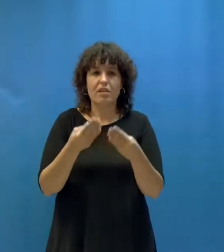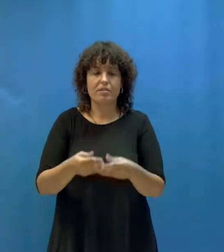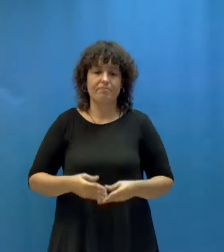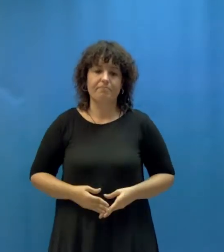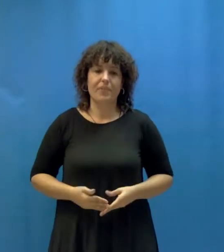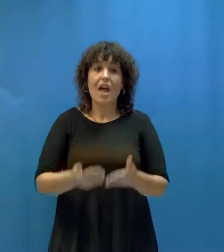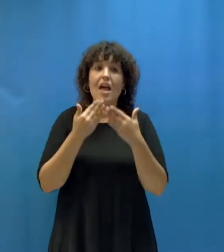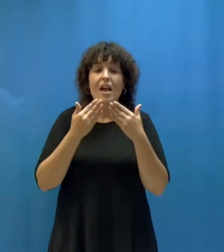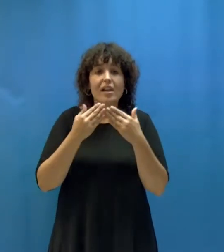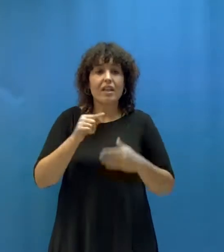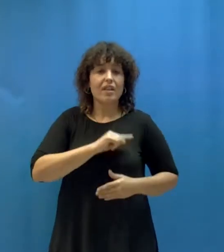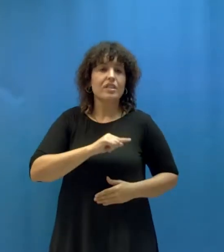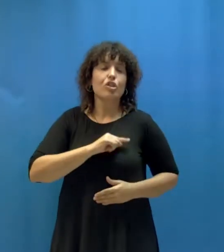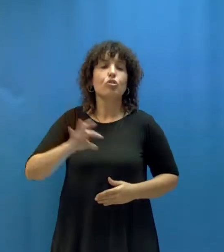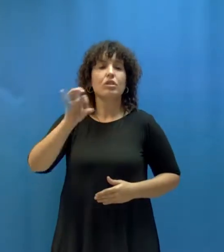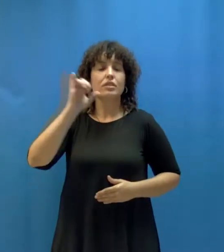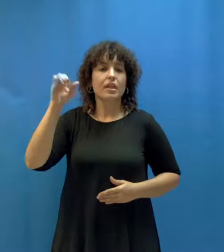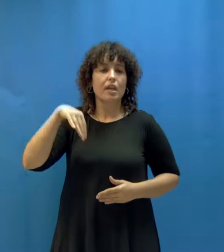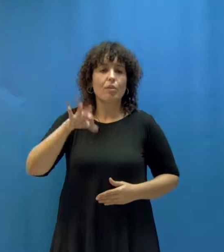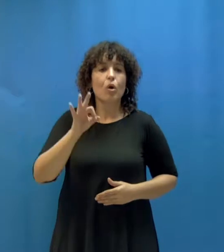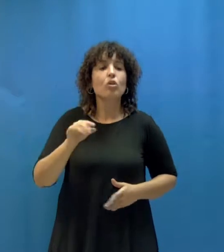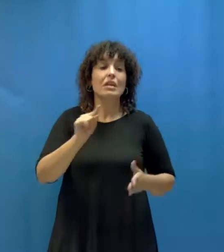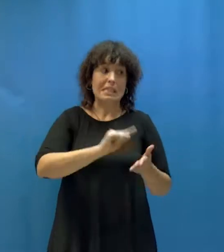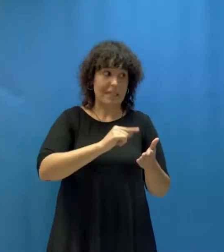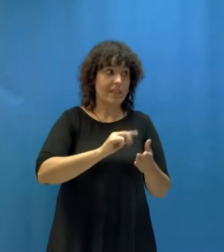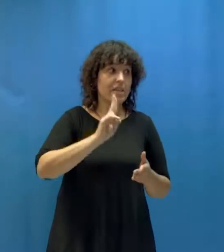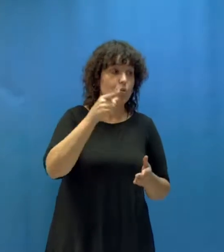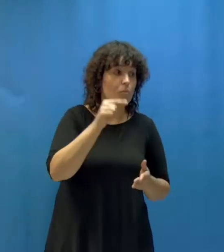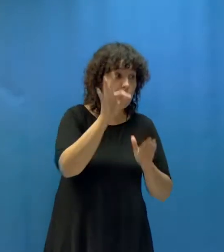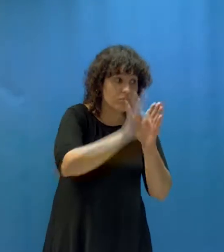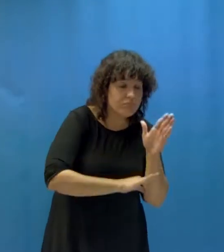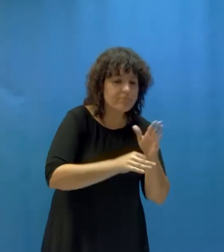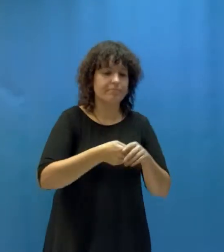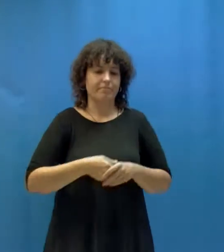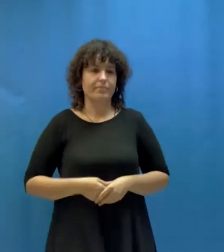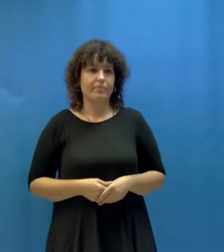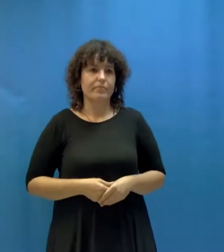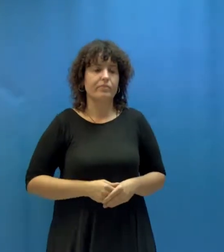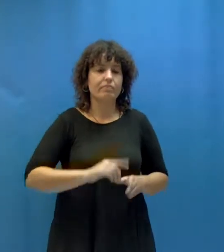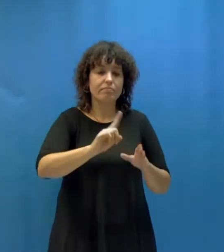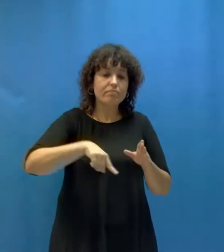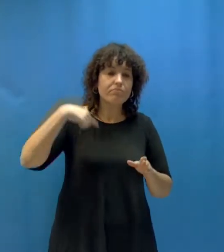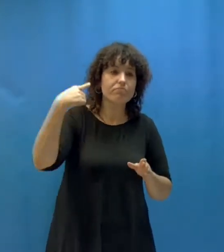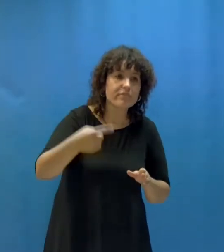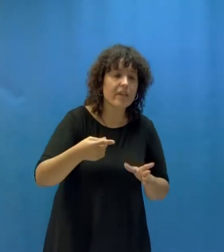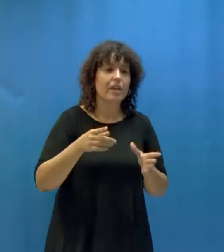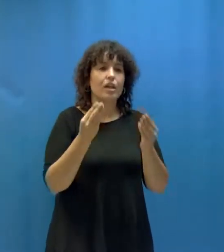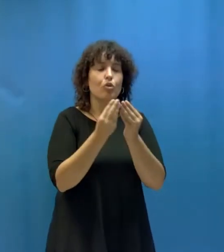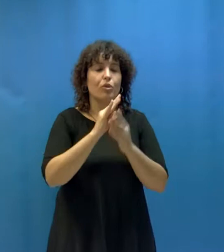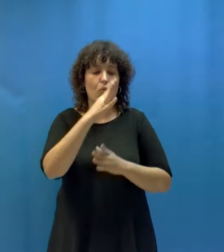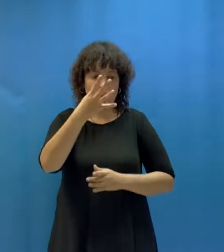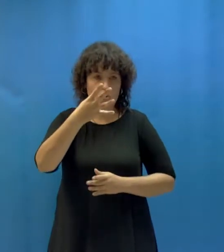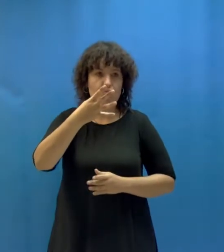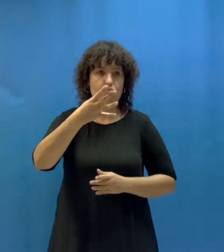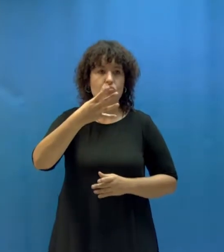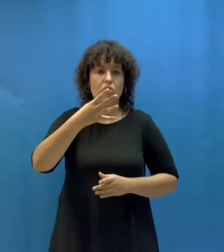Gràcies, senyor Simó. Senyora secretària, següent punt de l'ordre del dia. El següent punt de l'ordre del dia és el número 4.